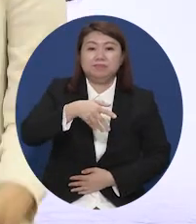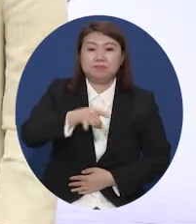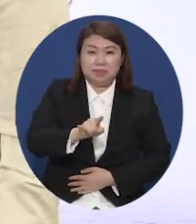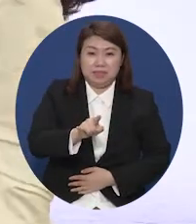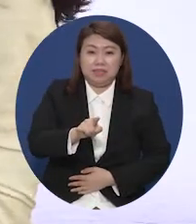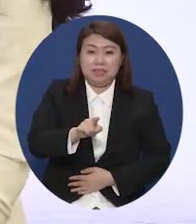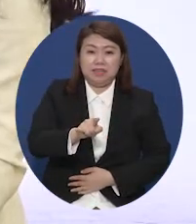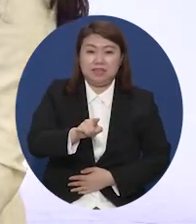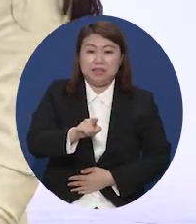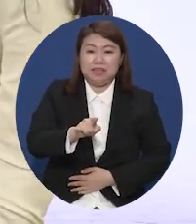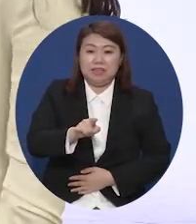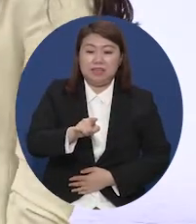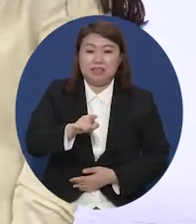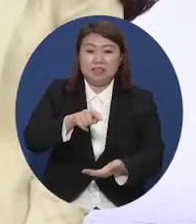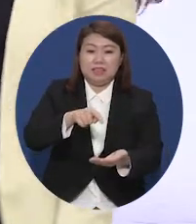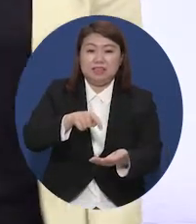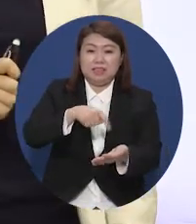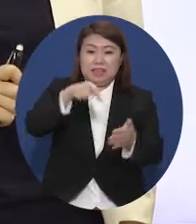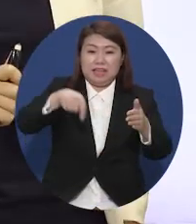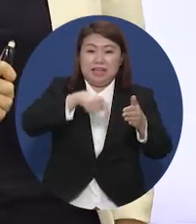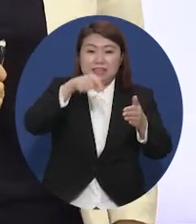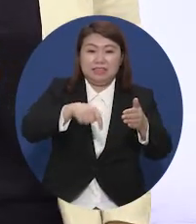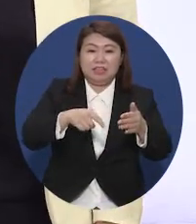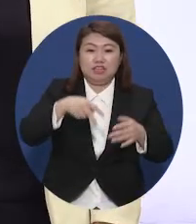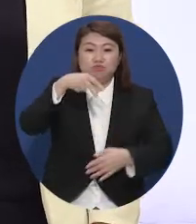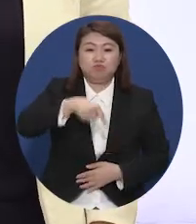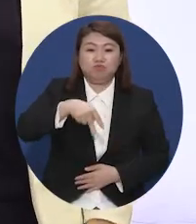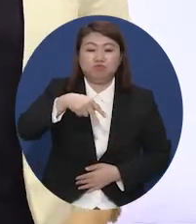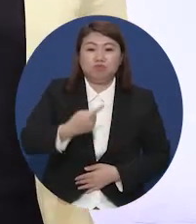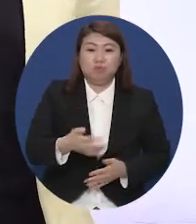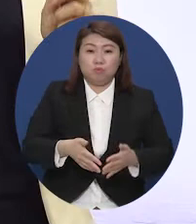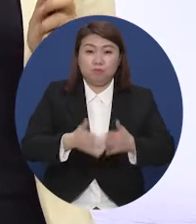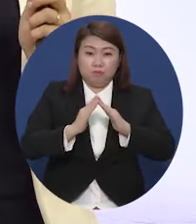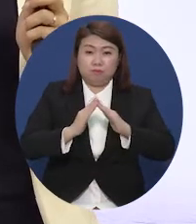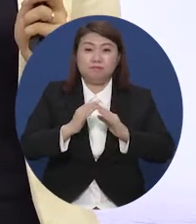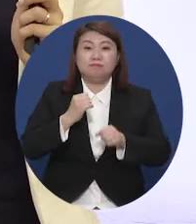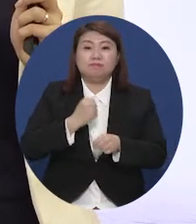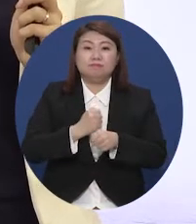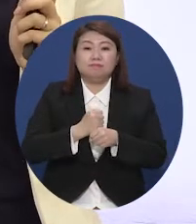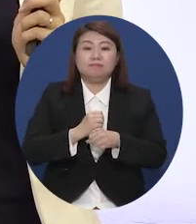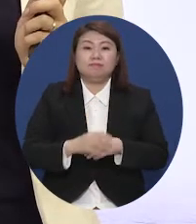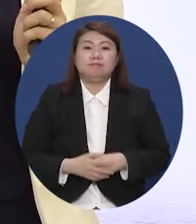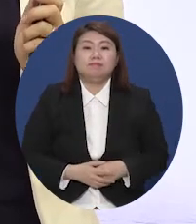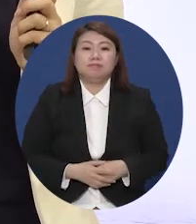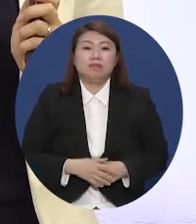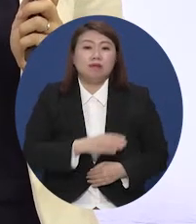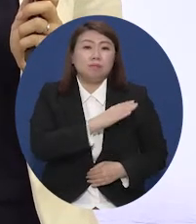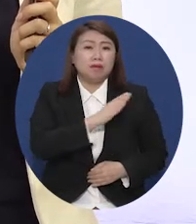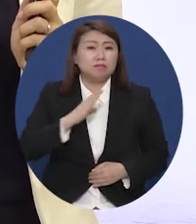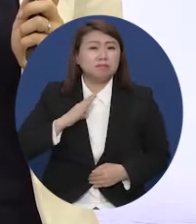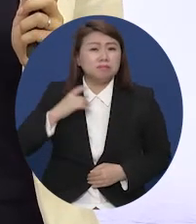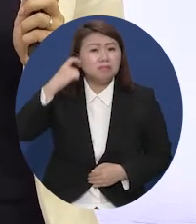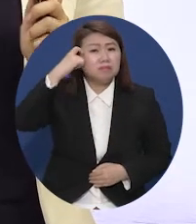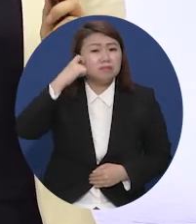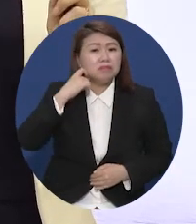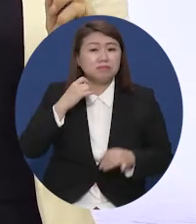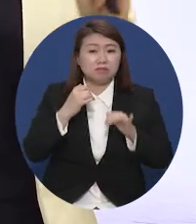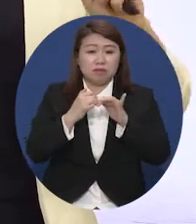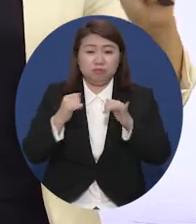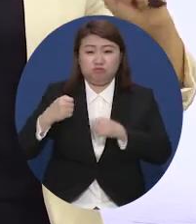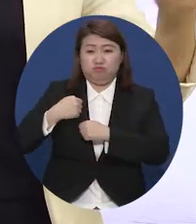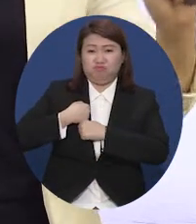자신들의 과테말라 왕국의 첫 수도 산티아고대 과테말라를 세우게 됩니다 이에 배신감을 느꼈던 이 깍지킬 부족 사람들은